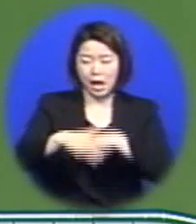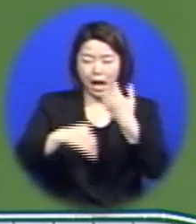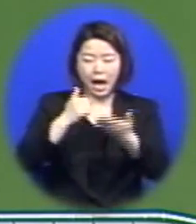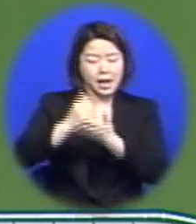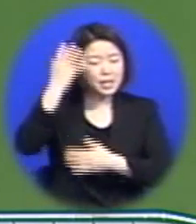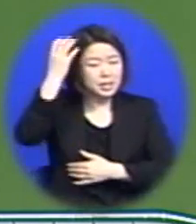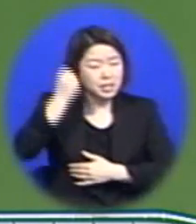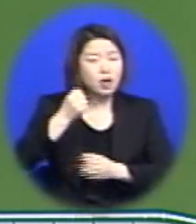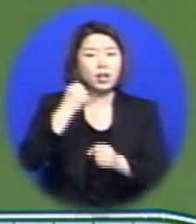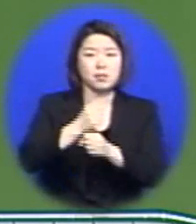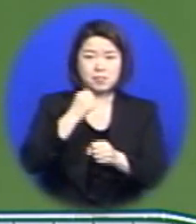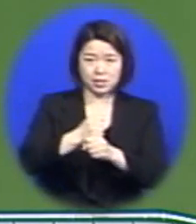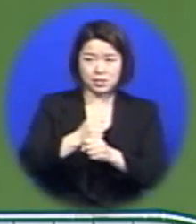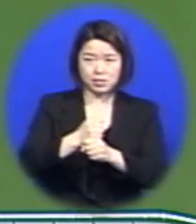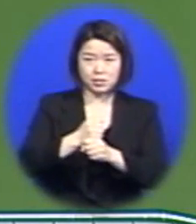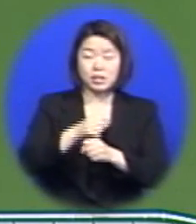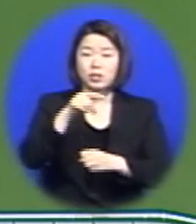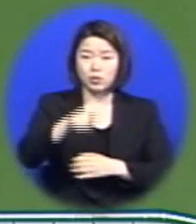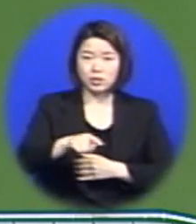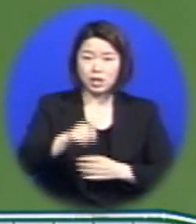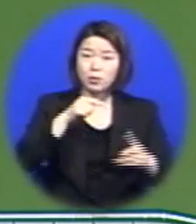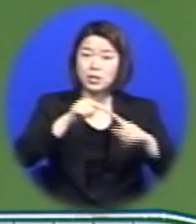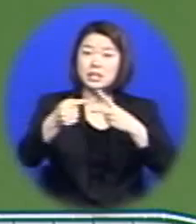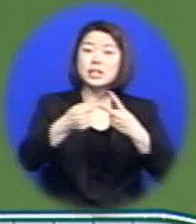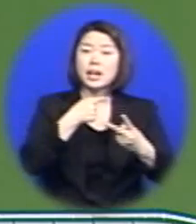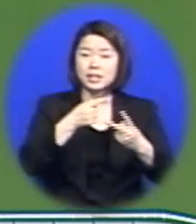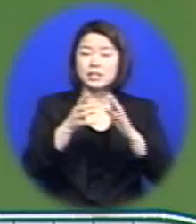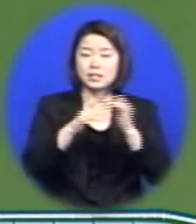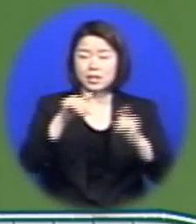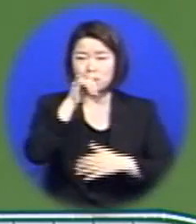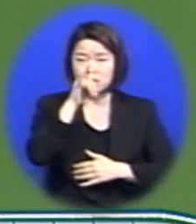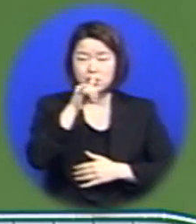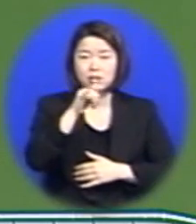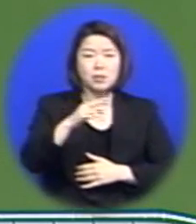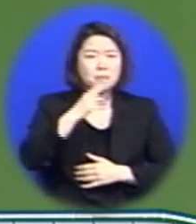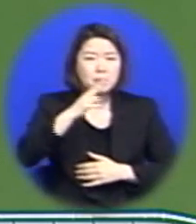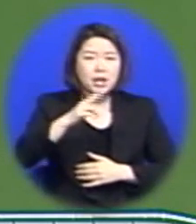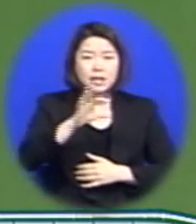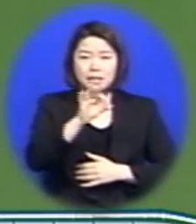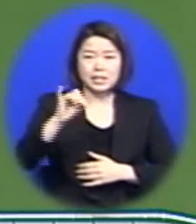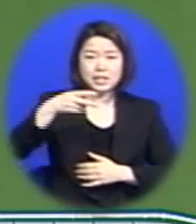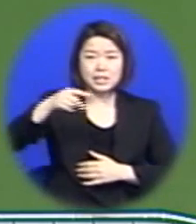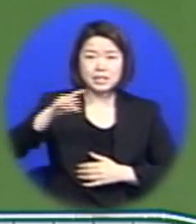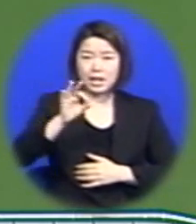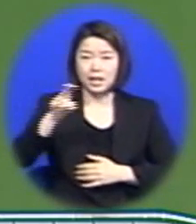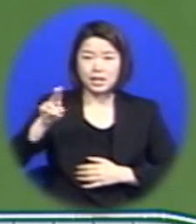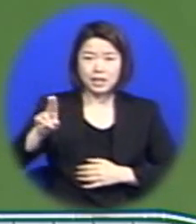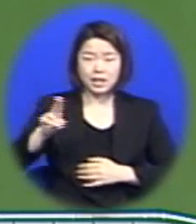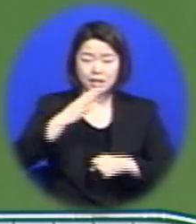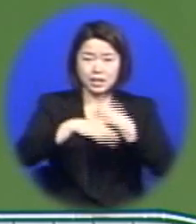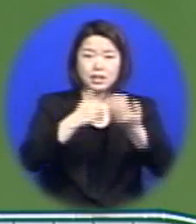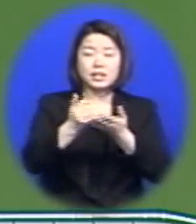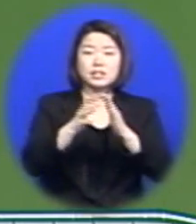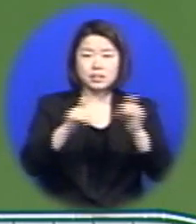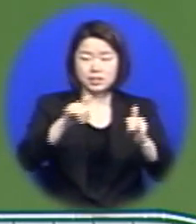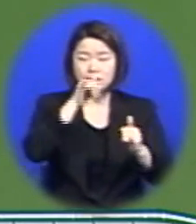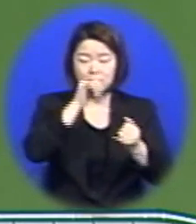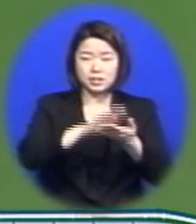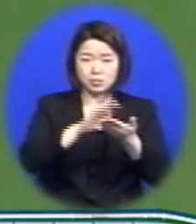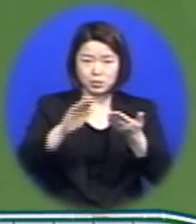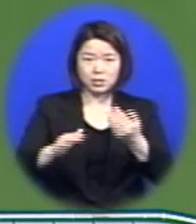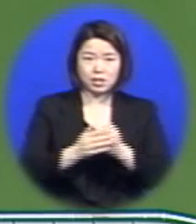이렇게 이해한 선지자가 있었습니다 이사야 선지자요 이사야 62장 6절 7절에